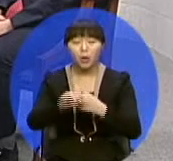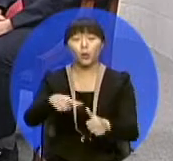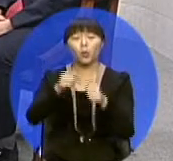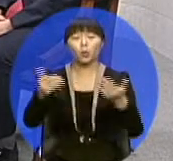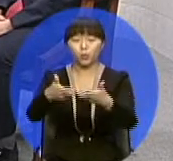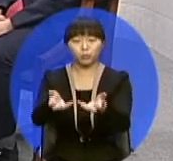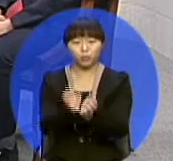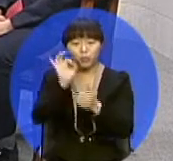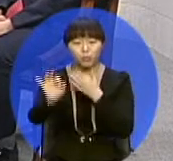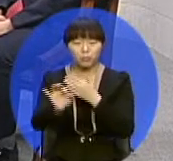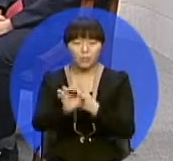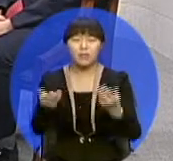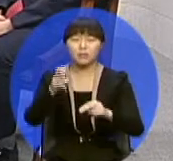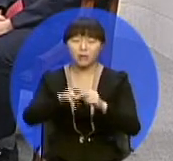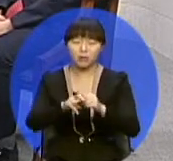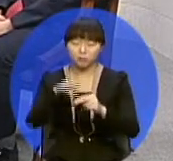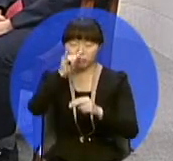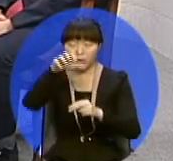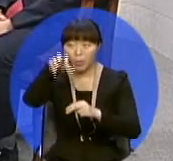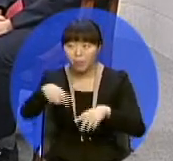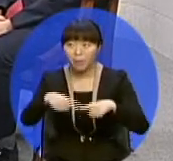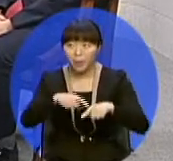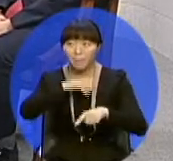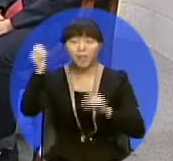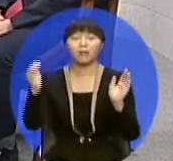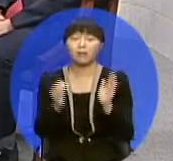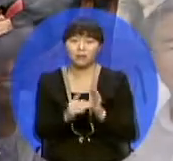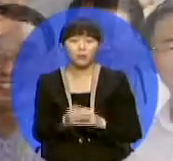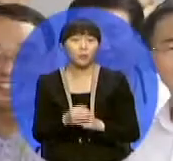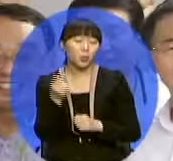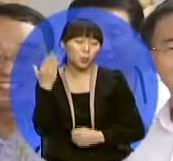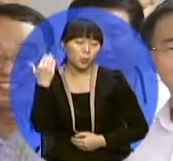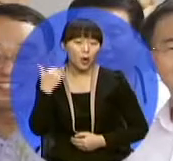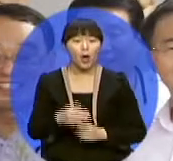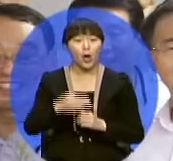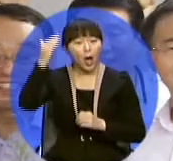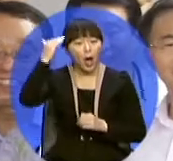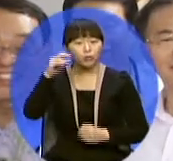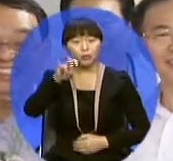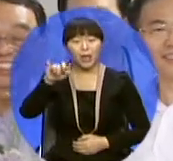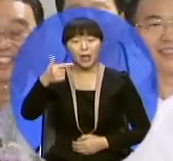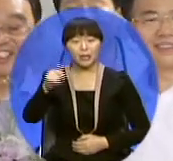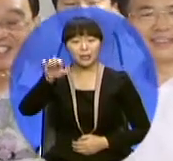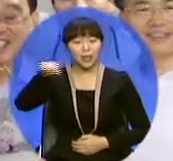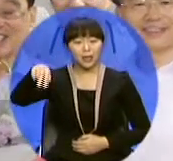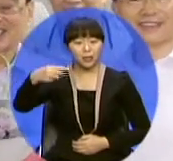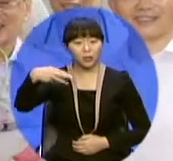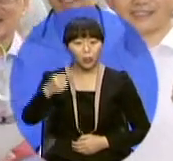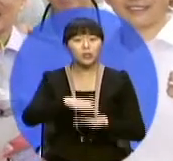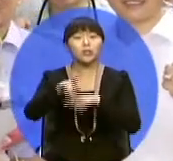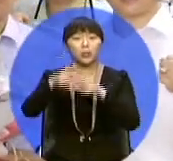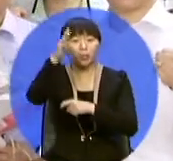고용노동부로부터 일자리 우수시로 또 평가를 받았고 얼마 전에는 한국 매니페스토 실천본부에서 하는